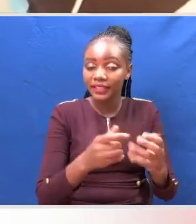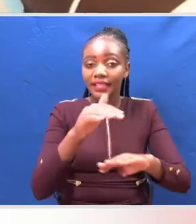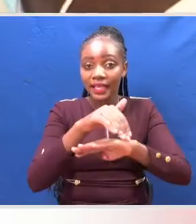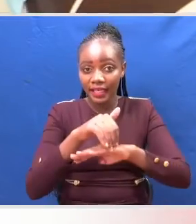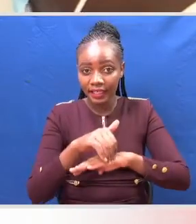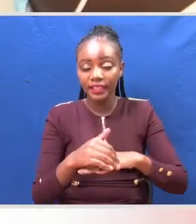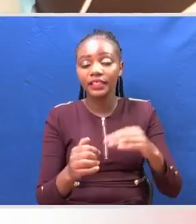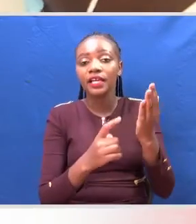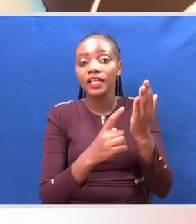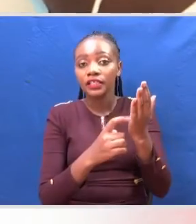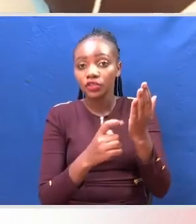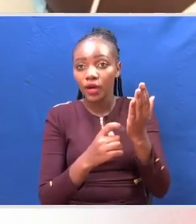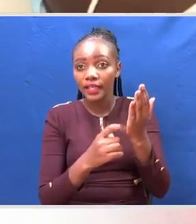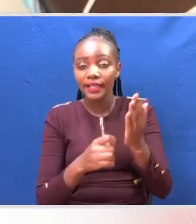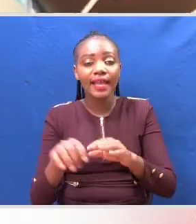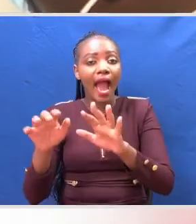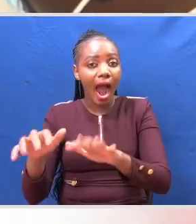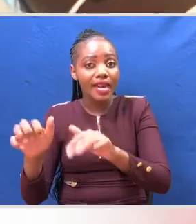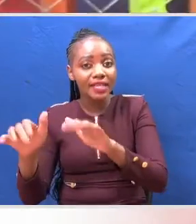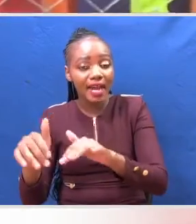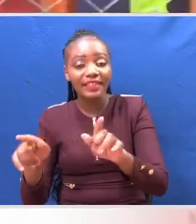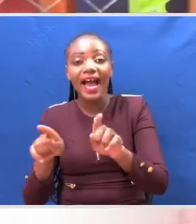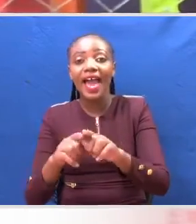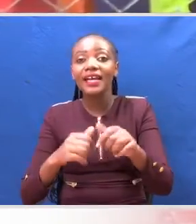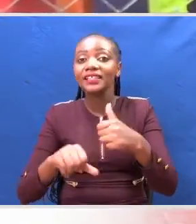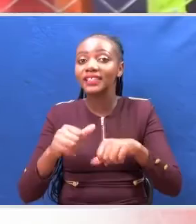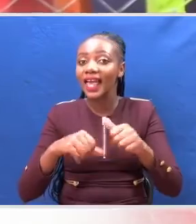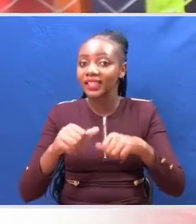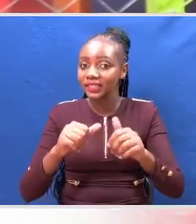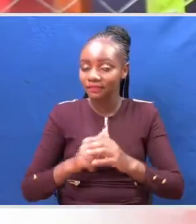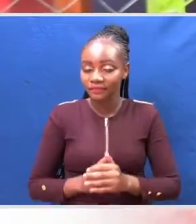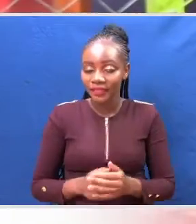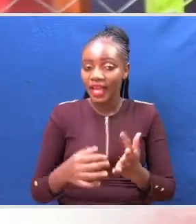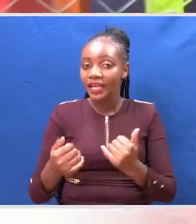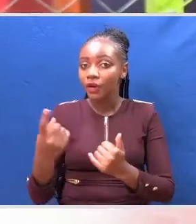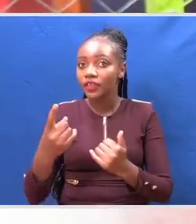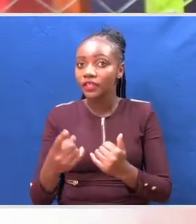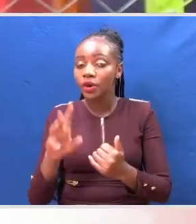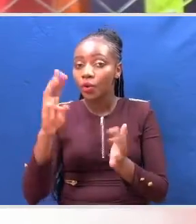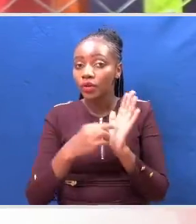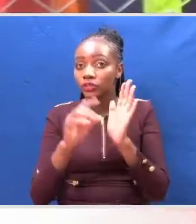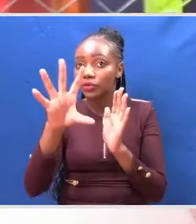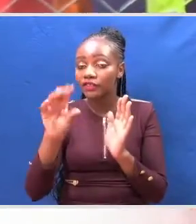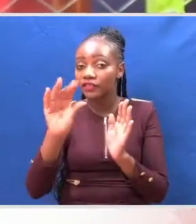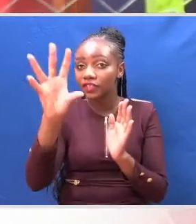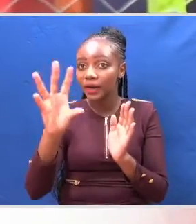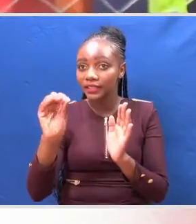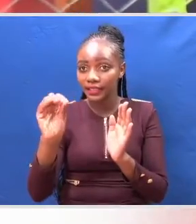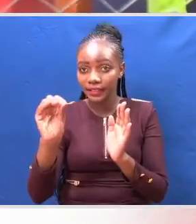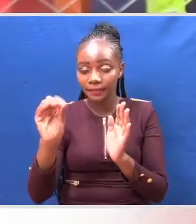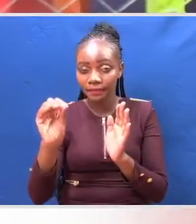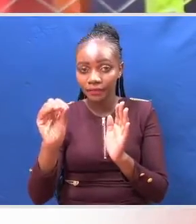Kiswahili, sayansi na kilimo. This assessment will constitute 20% of the marks that these learners will use to get to the